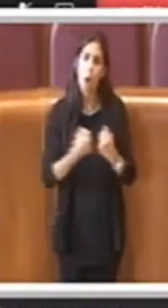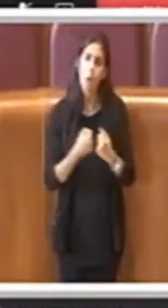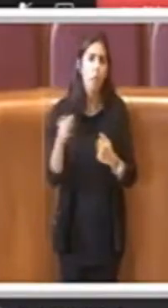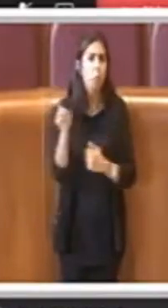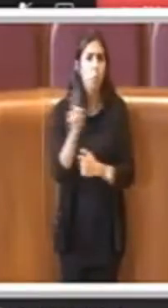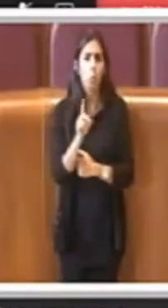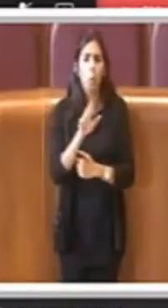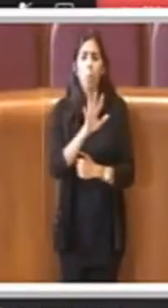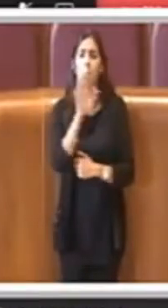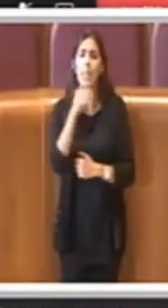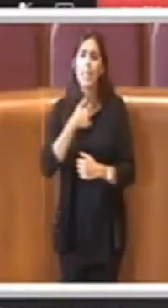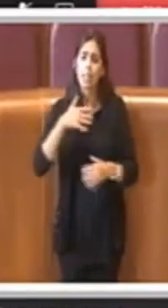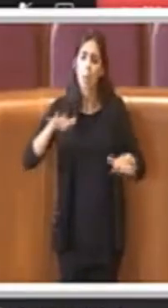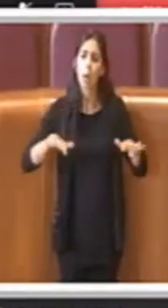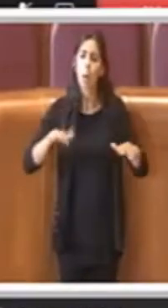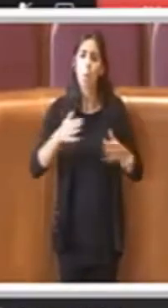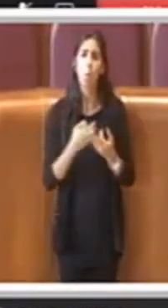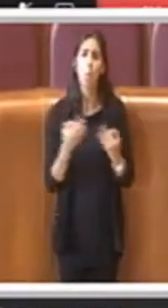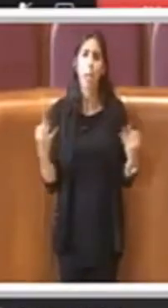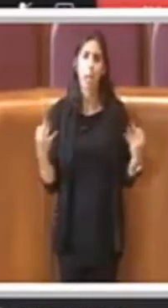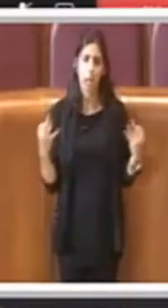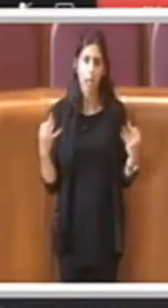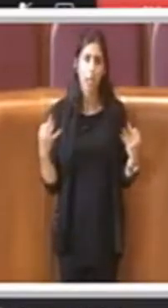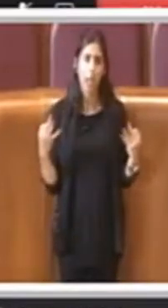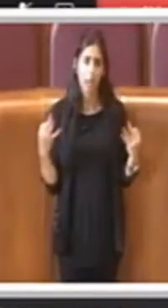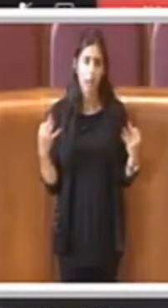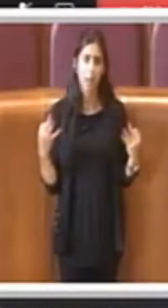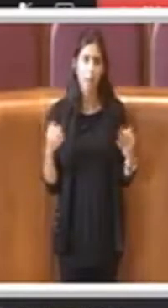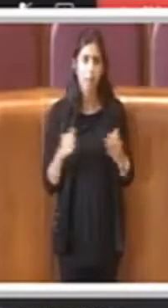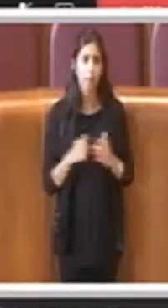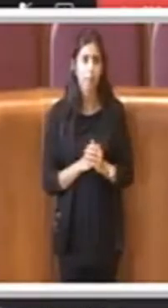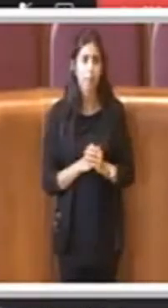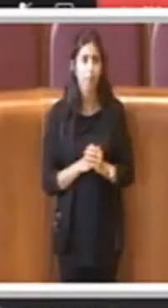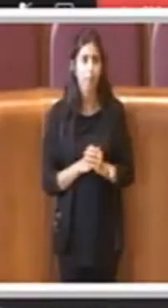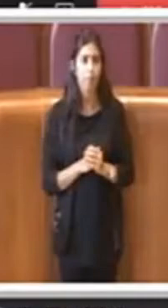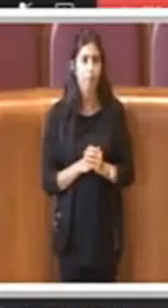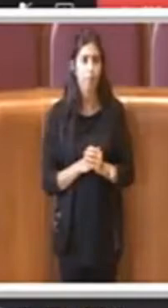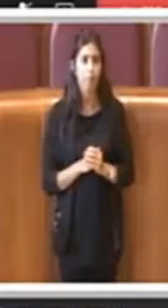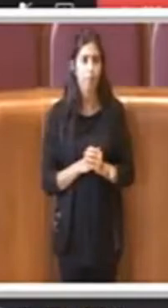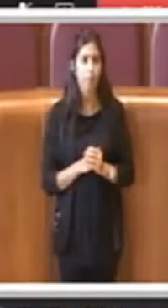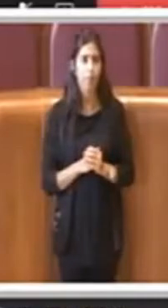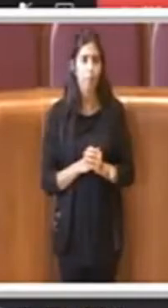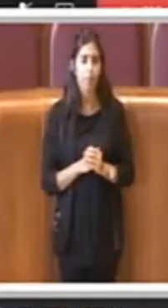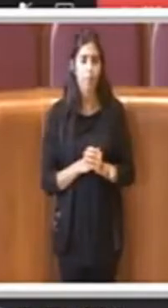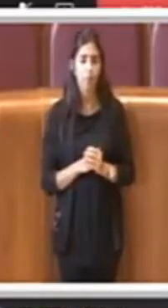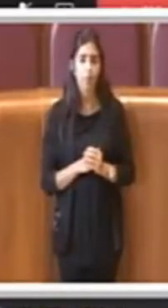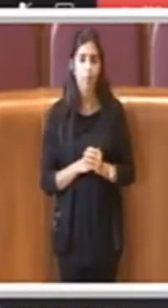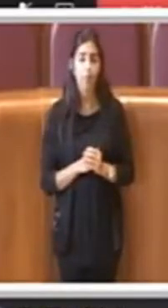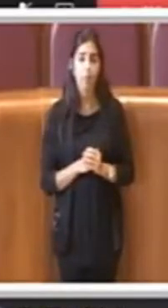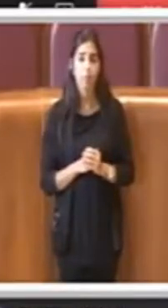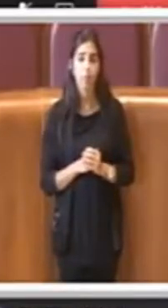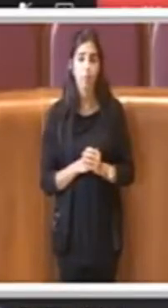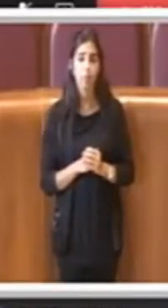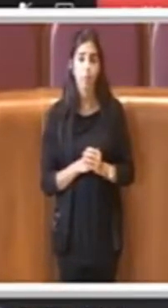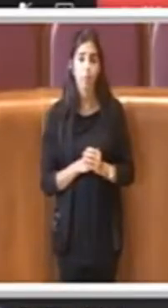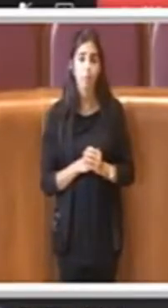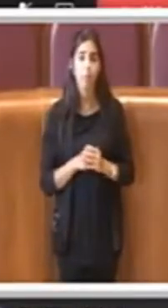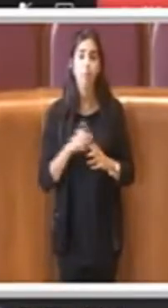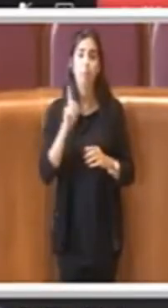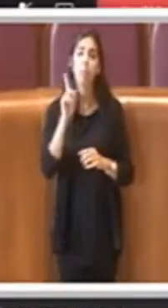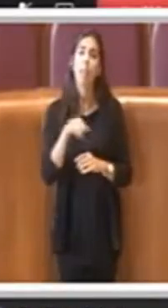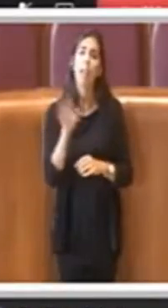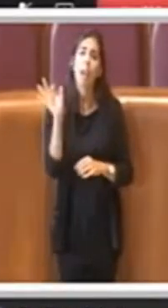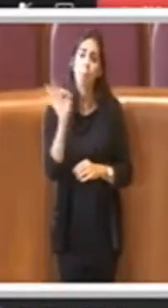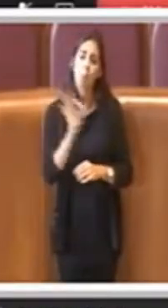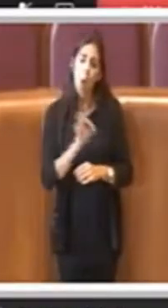come una posizione equilibrata. Il fatto che ci possano essere anche sulle quote, no, di